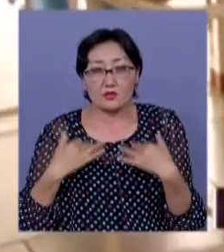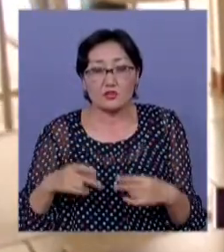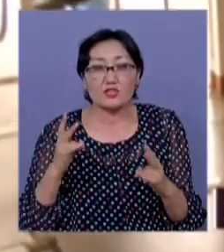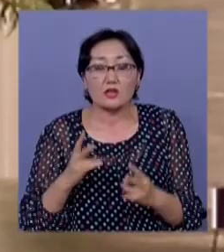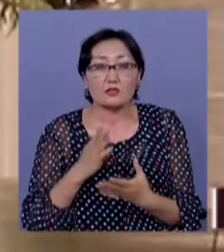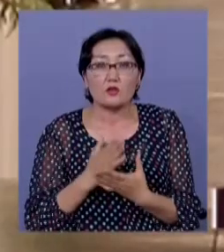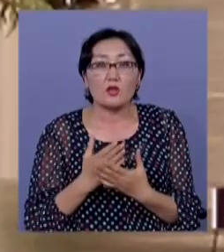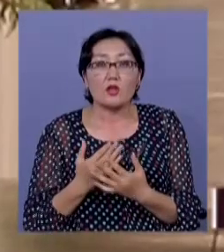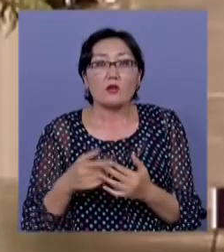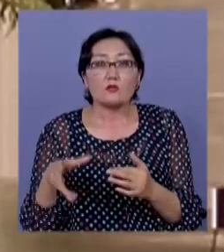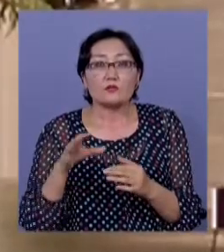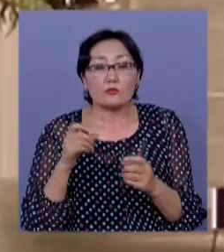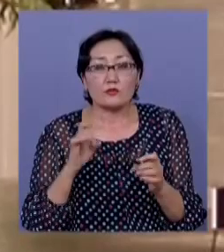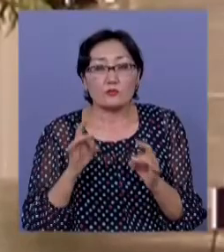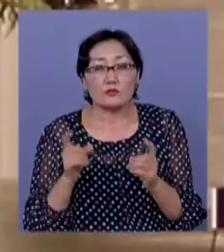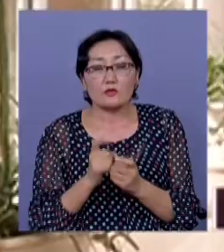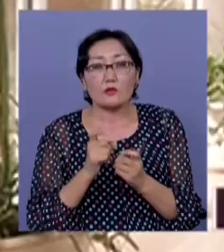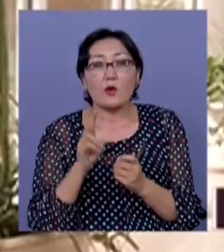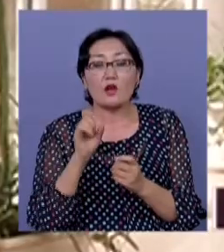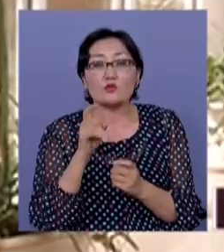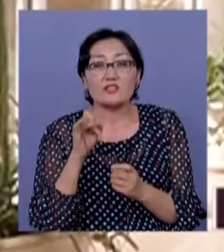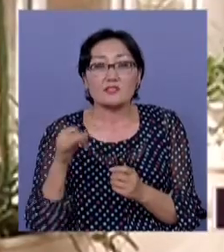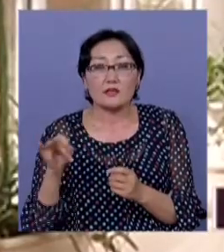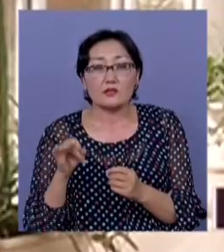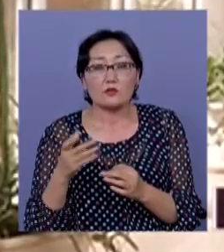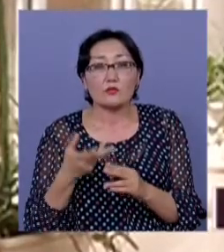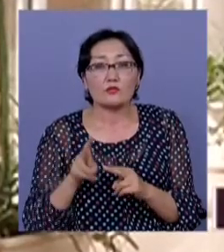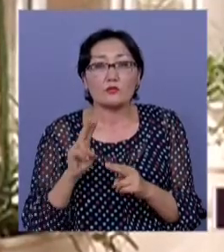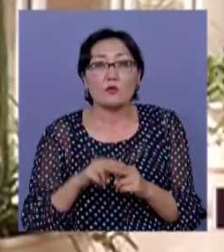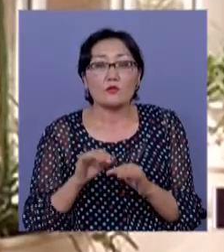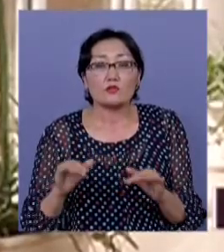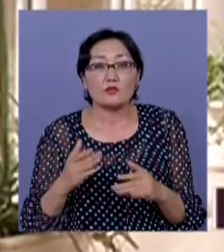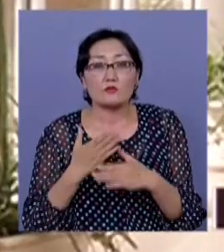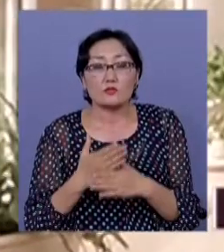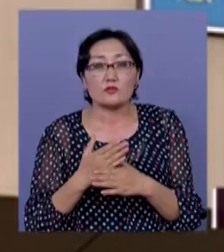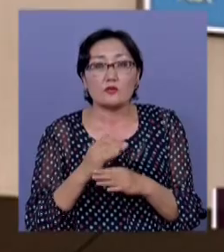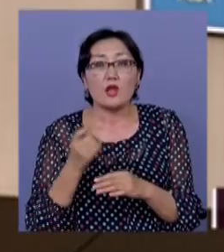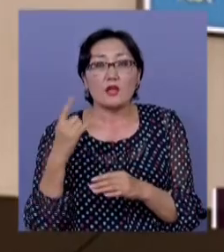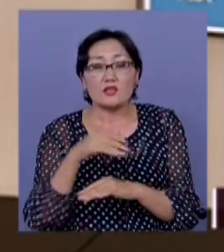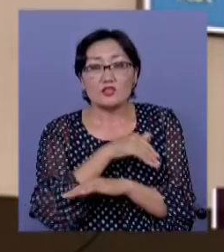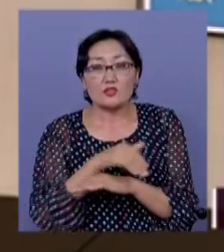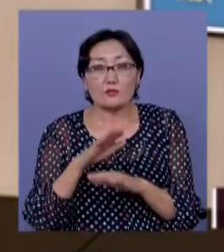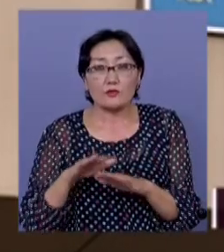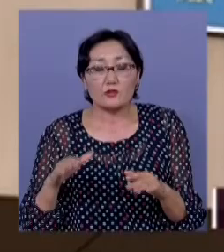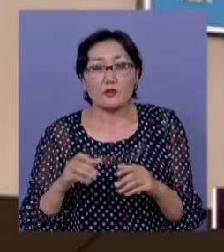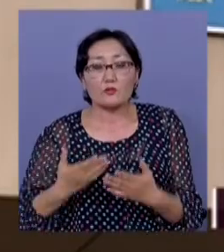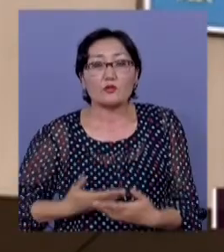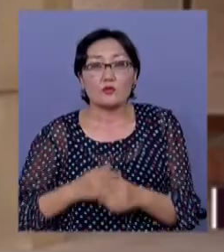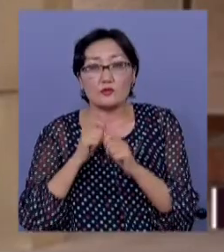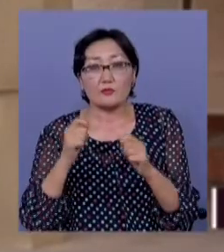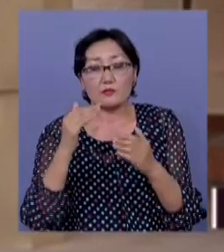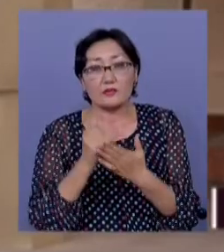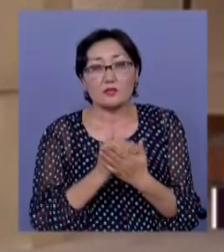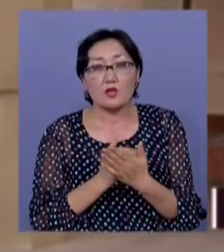алған. Шолы оқиға Аружан Сайынды бей жай қалдырмады. Балалар амбудысменті бүлдіршінге шетелде балаларға өмір сыйла бағдарламасы